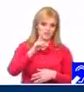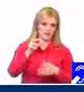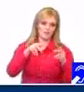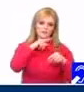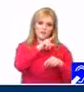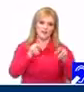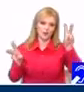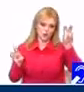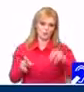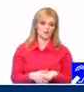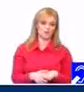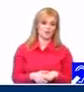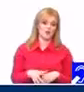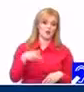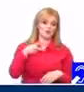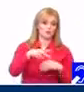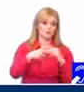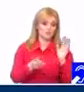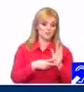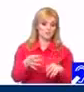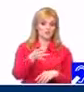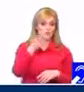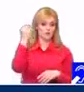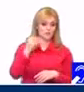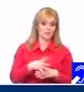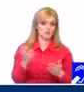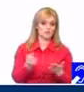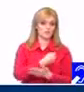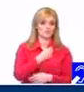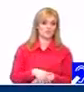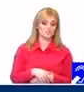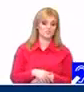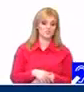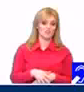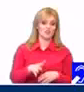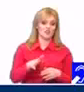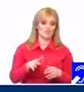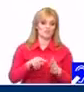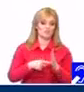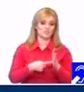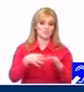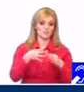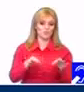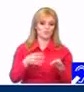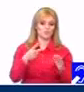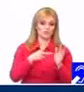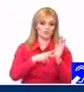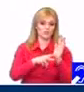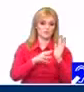în baza 5 criterii. Pentru 2017, Republica Moldova a obținut un indice al democrației de